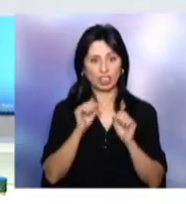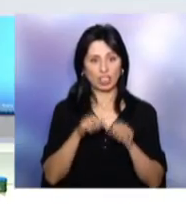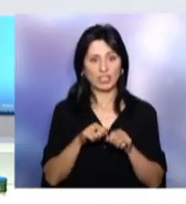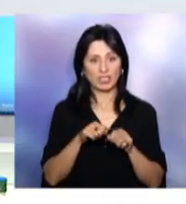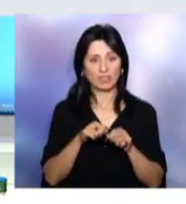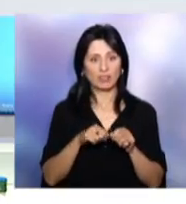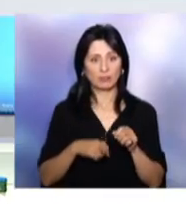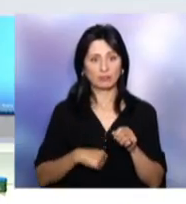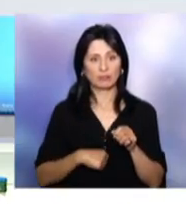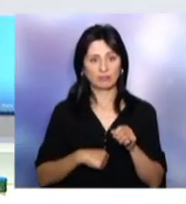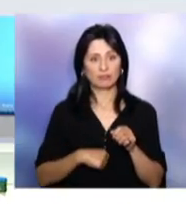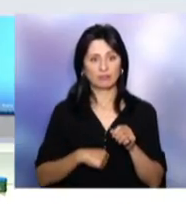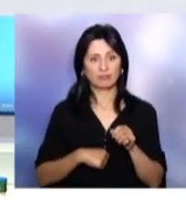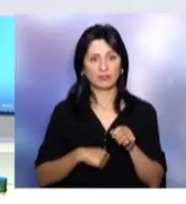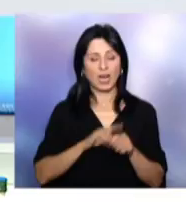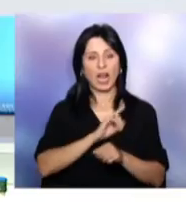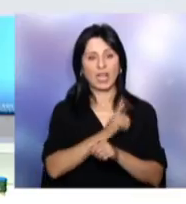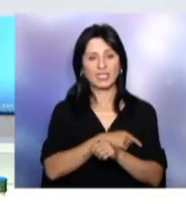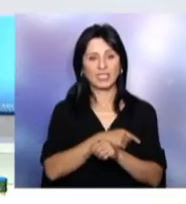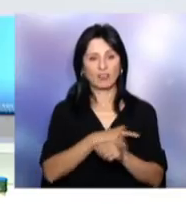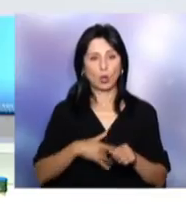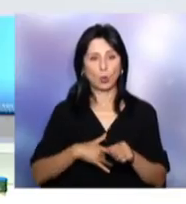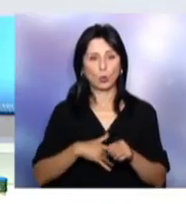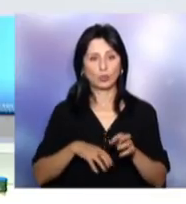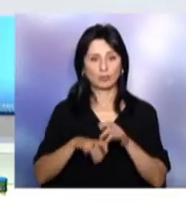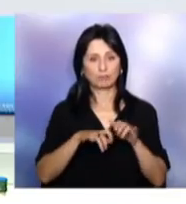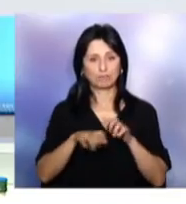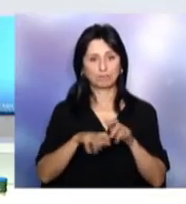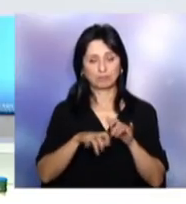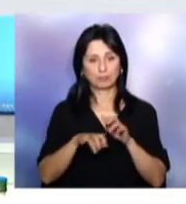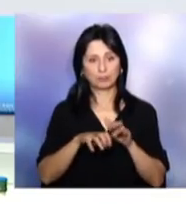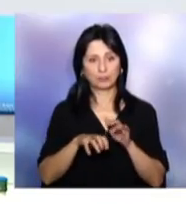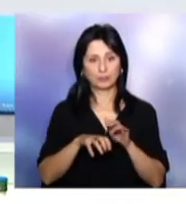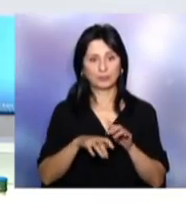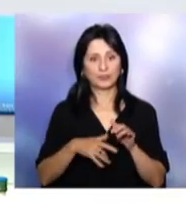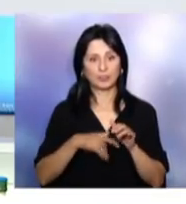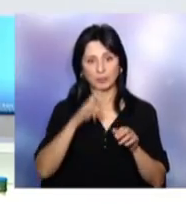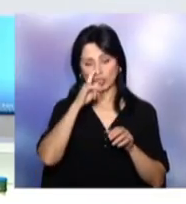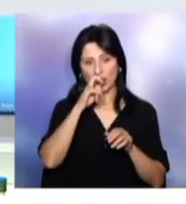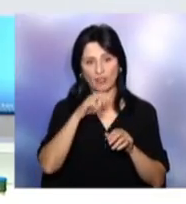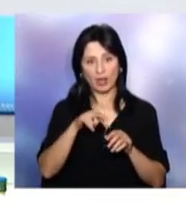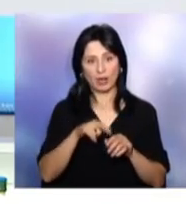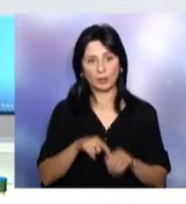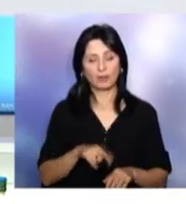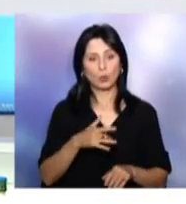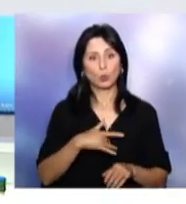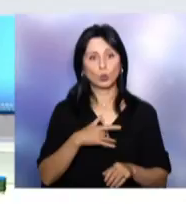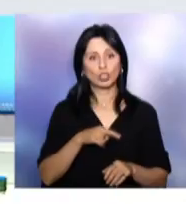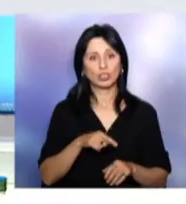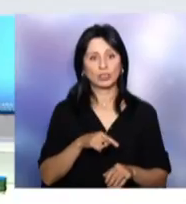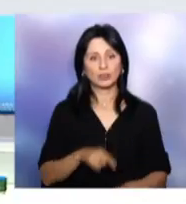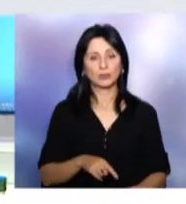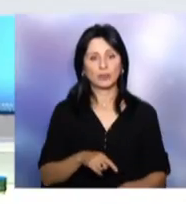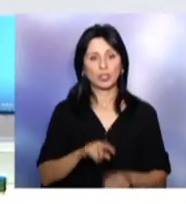შეიძლება მასტიმულირებელი ეფექტი, ანუ გააძლიეროს კუჭის სეკრეციის, ანუ კუჭის მჟავის გამოყოფა კუჭიდან,